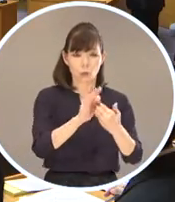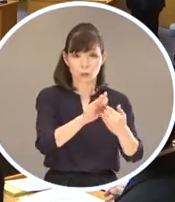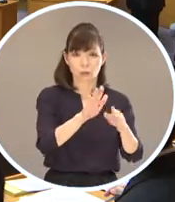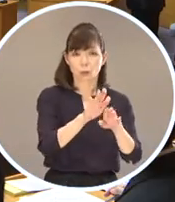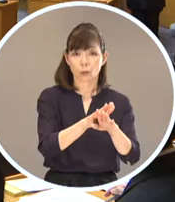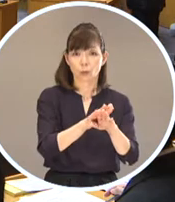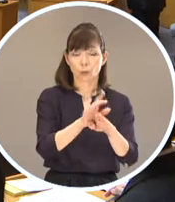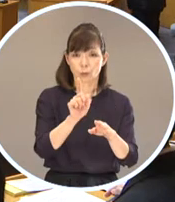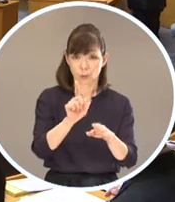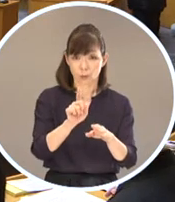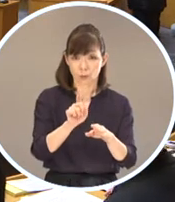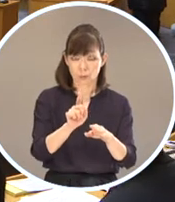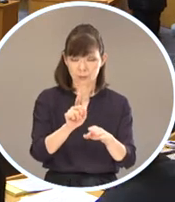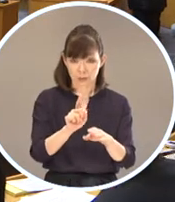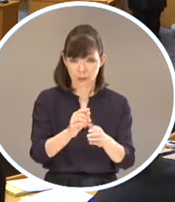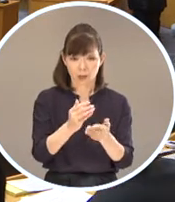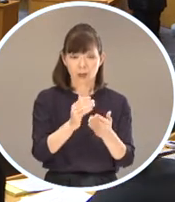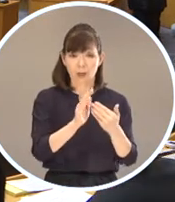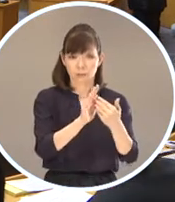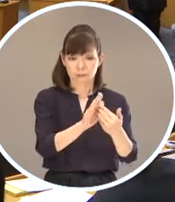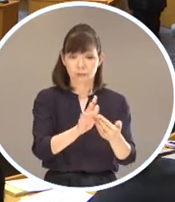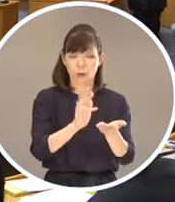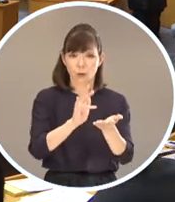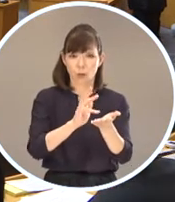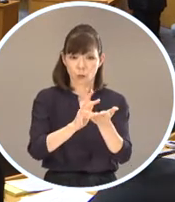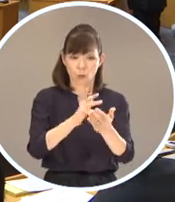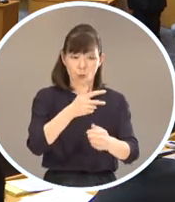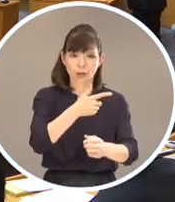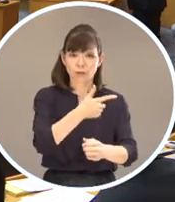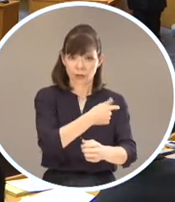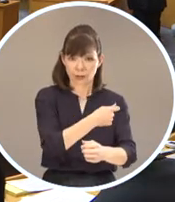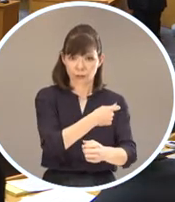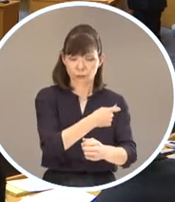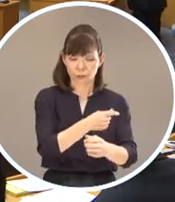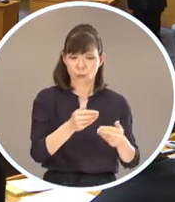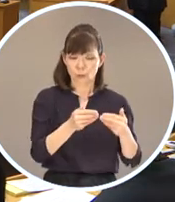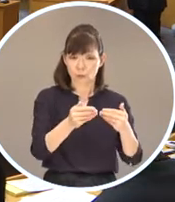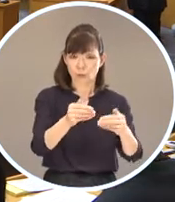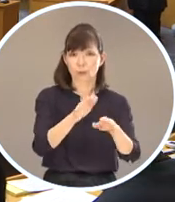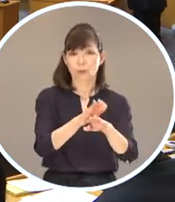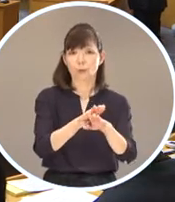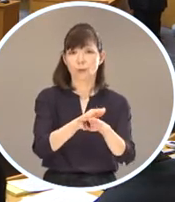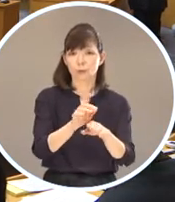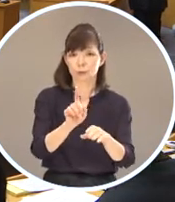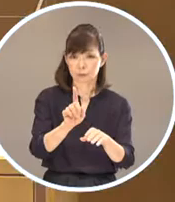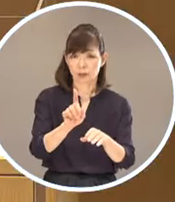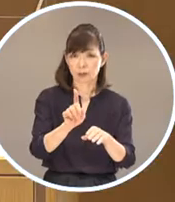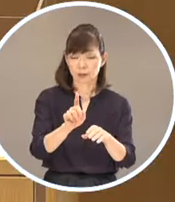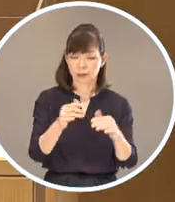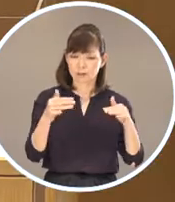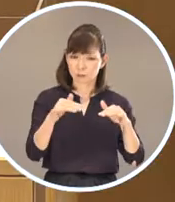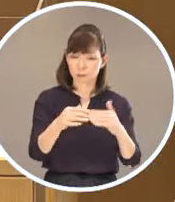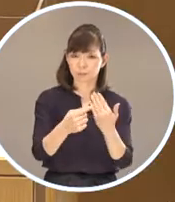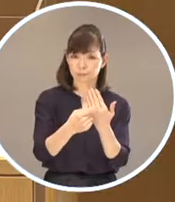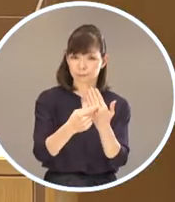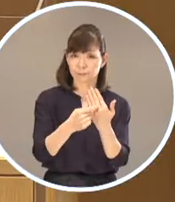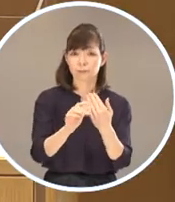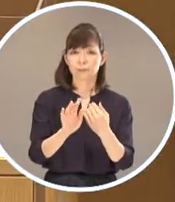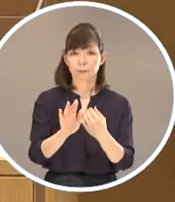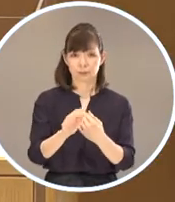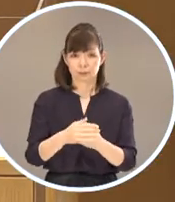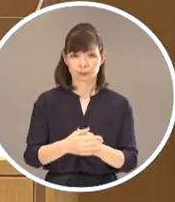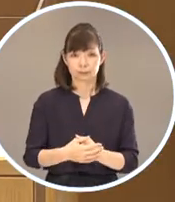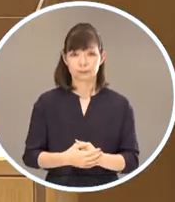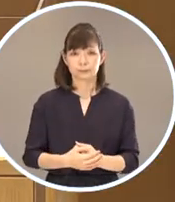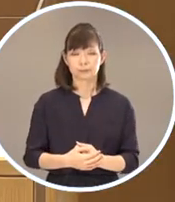対策、それとあとはワクチンの接種ですね。このワクチンの接種をどう加速していくかというあたりが、注目になってくると思いますね。